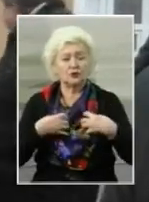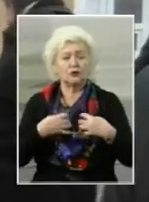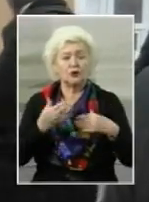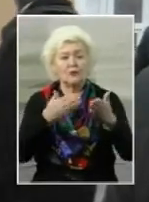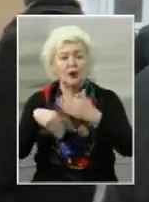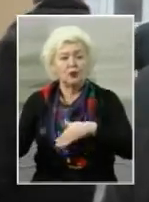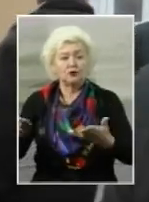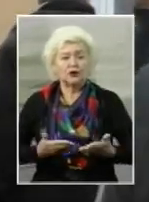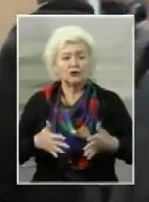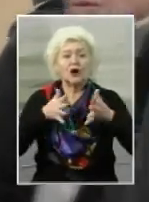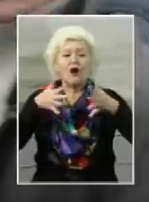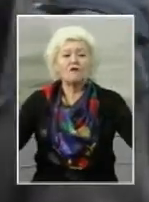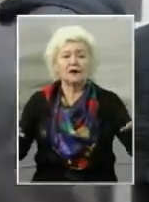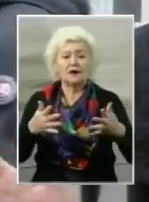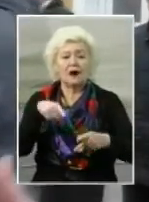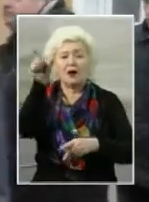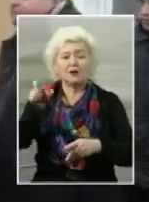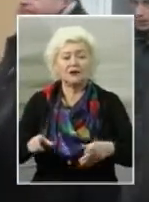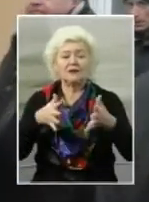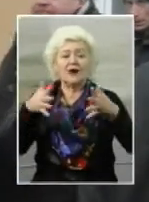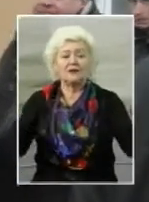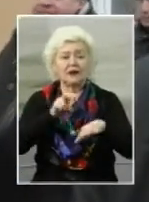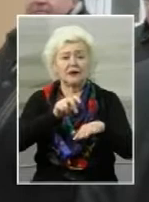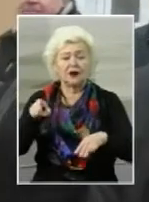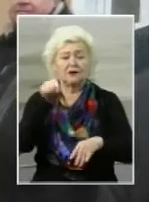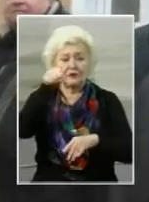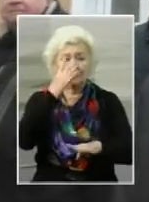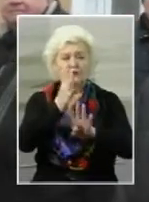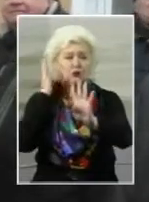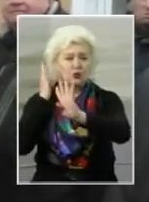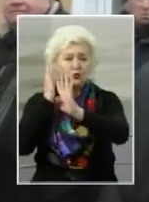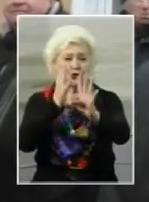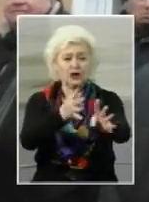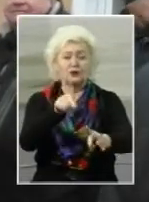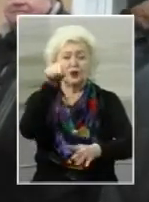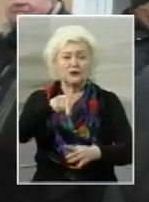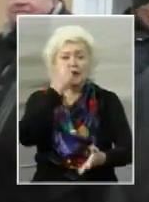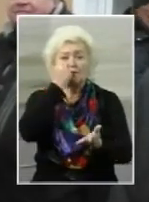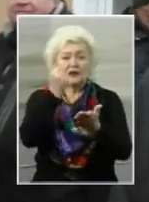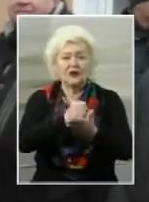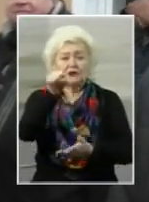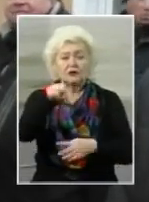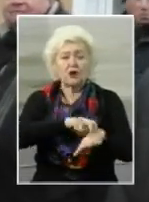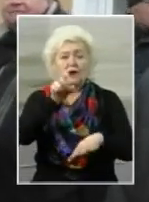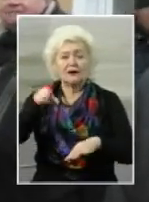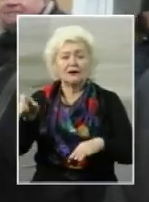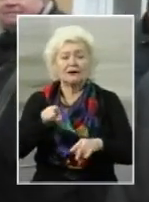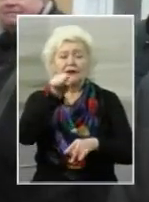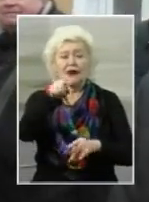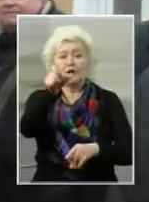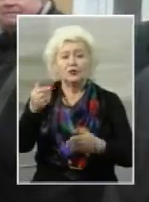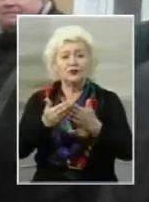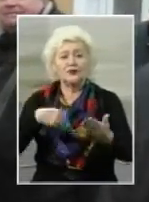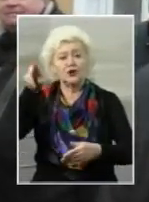життя велика людина, великий лікар. Ви бачите оцю чергу, яка тут стоїть. Це підтверджує тому, що от лікарі – це люди від Бога.